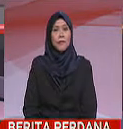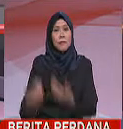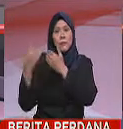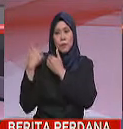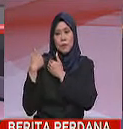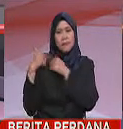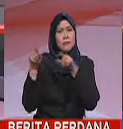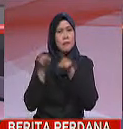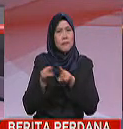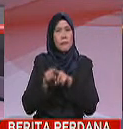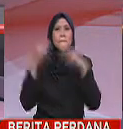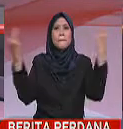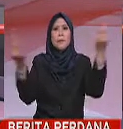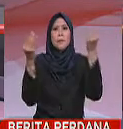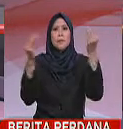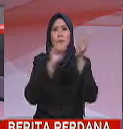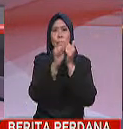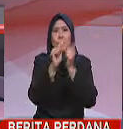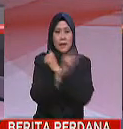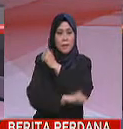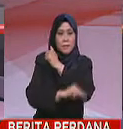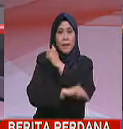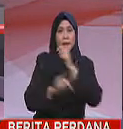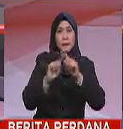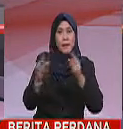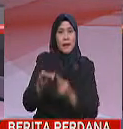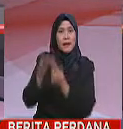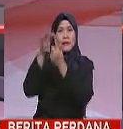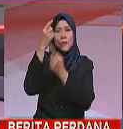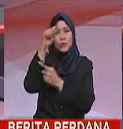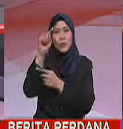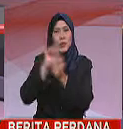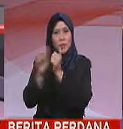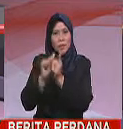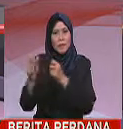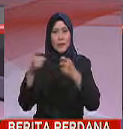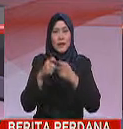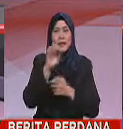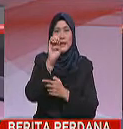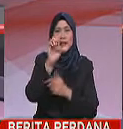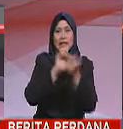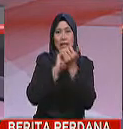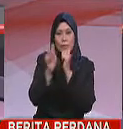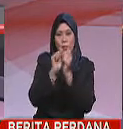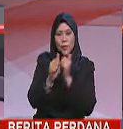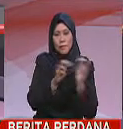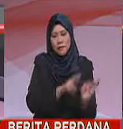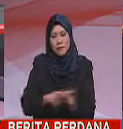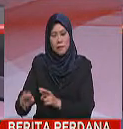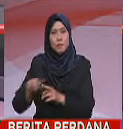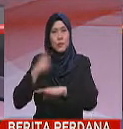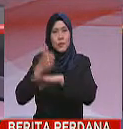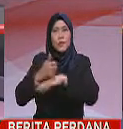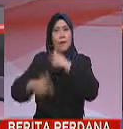berperanan menyerupai Majlis Sukan Negara tetapi khusus buat sukan elektronik, Esports Integrated merancang untuk